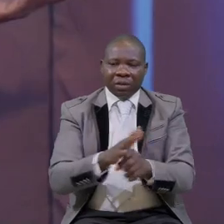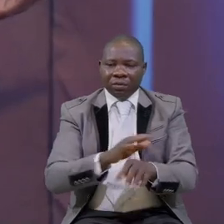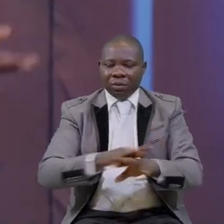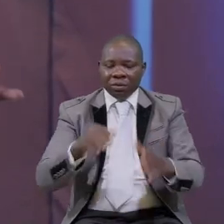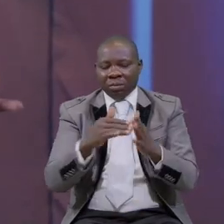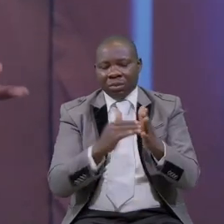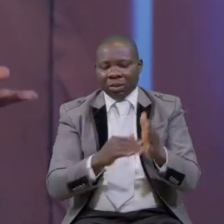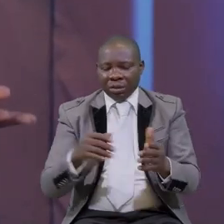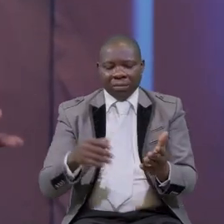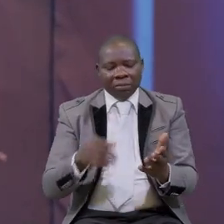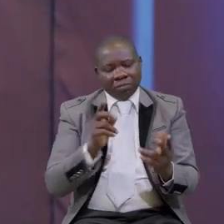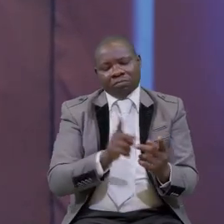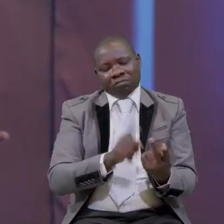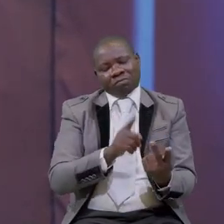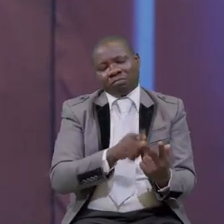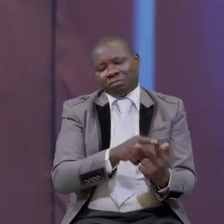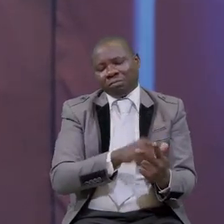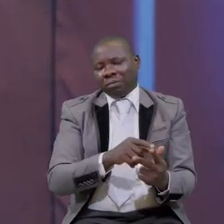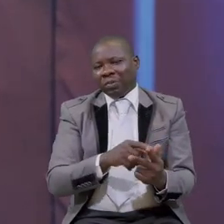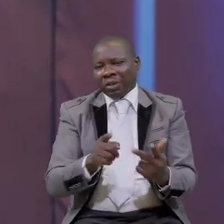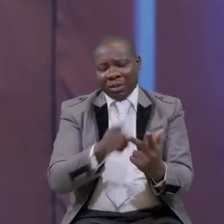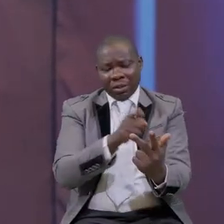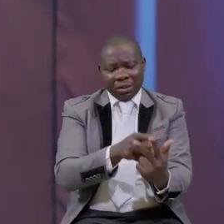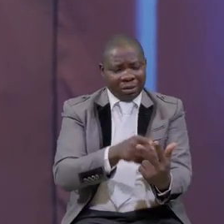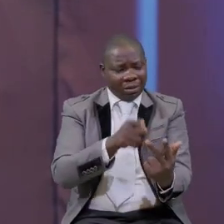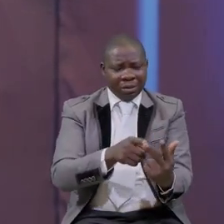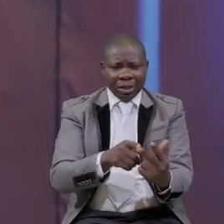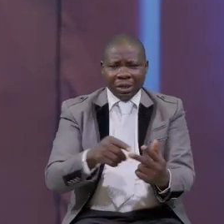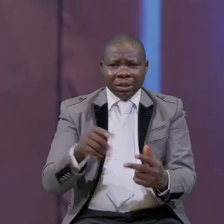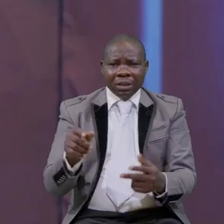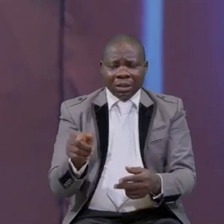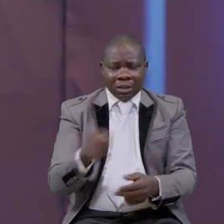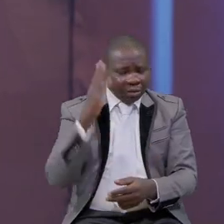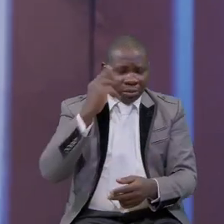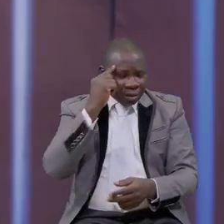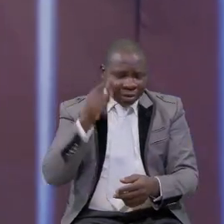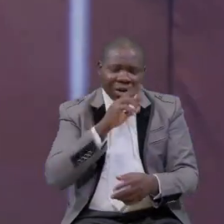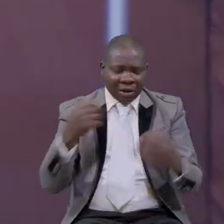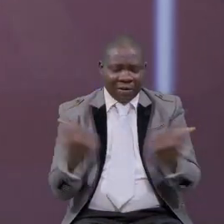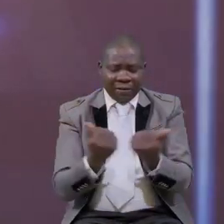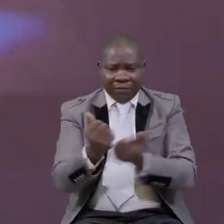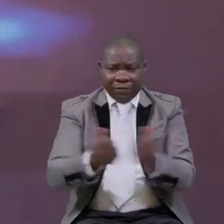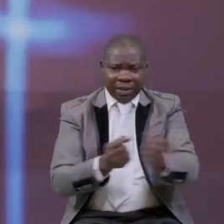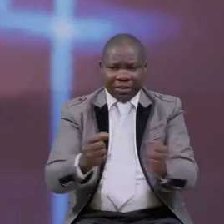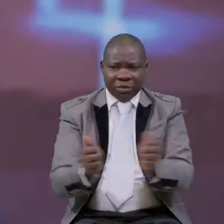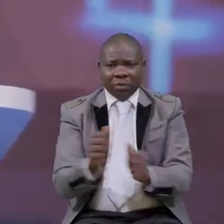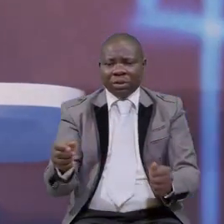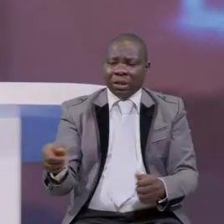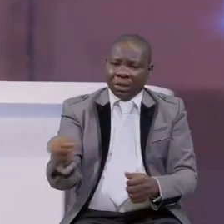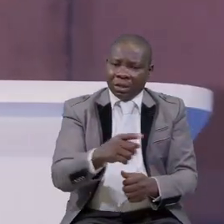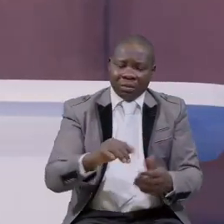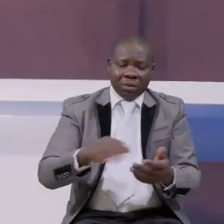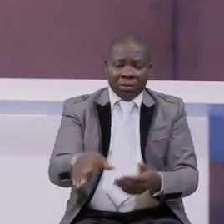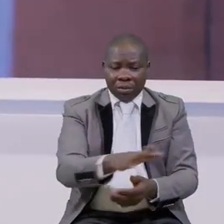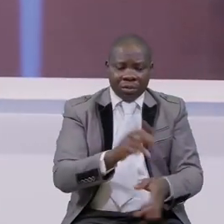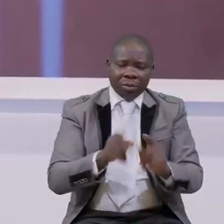ne mentionne pas cela. Parce qu'ils vont penser que tu les combats. Ah, ces gens-là, ils sont terribles. Et mon